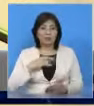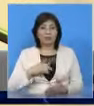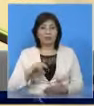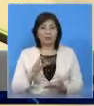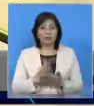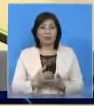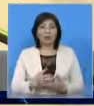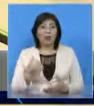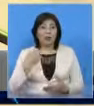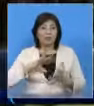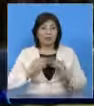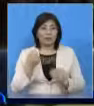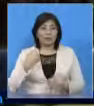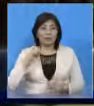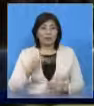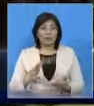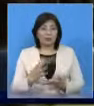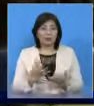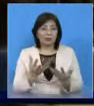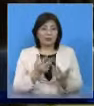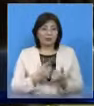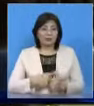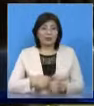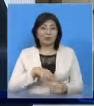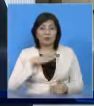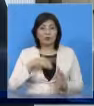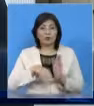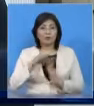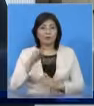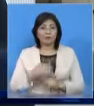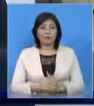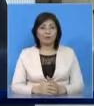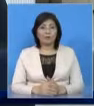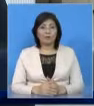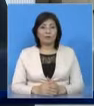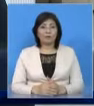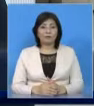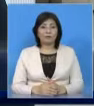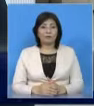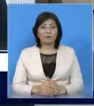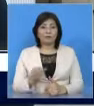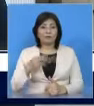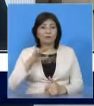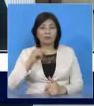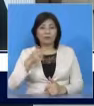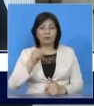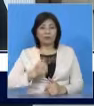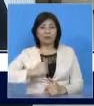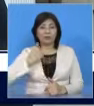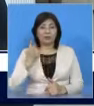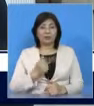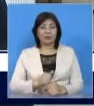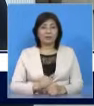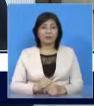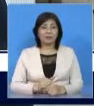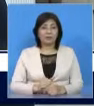обоих тур побеждал участник набравший наибольшее количество очков итоге это персонаж исторически он был